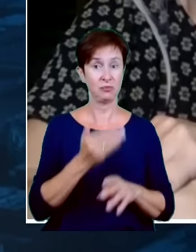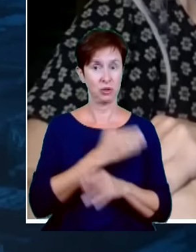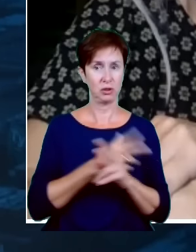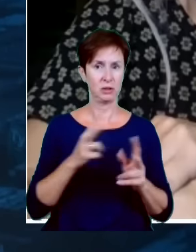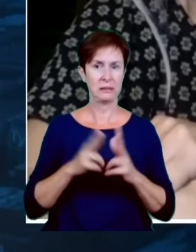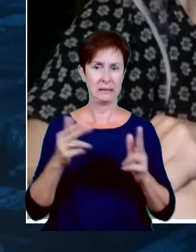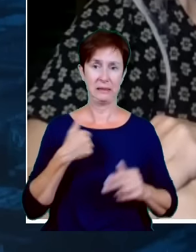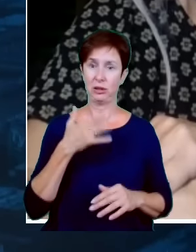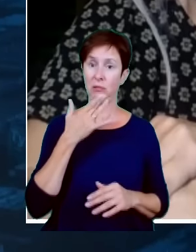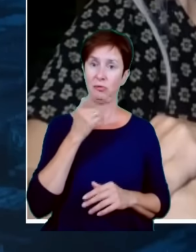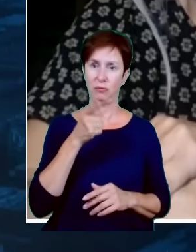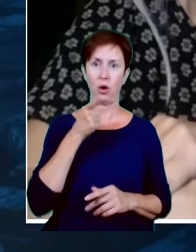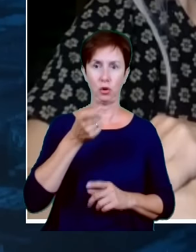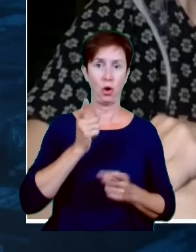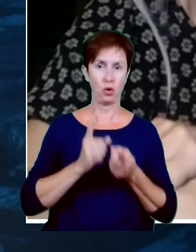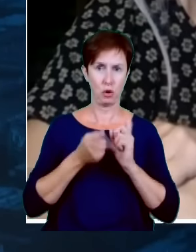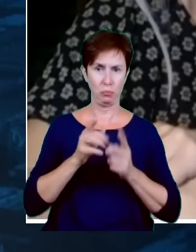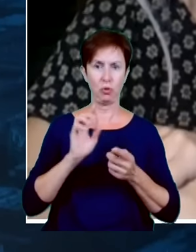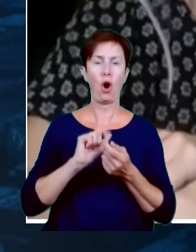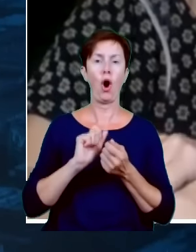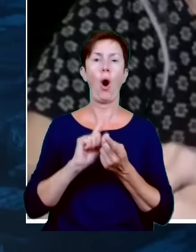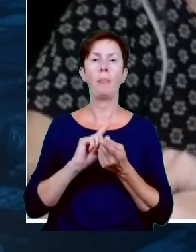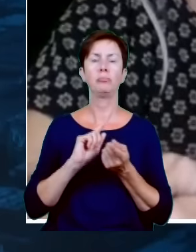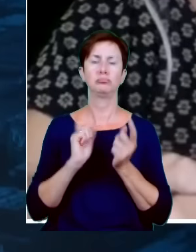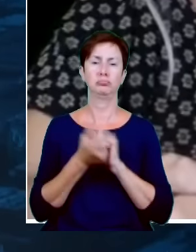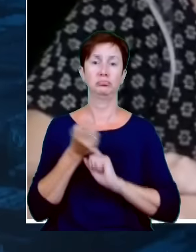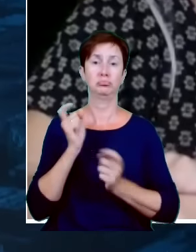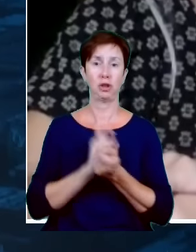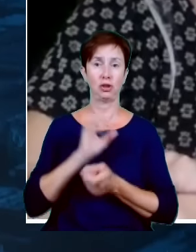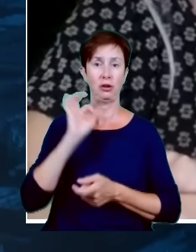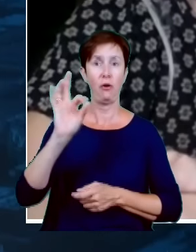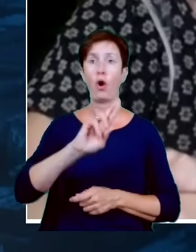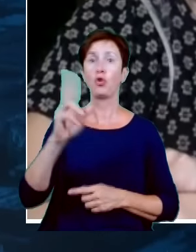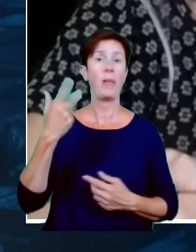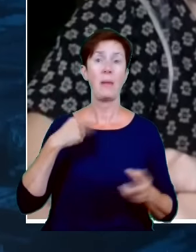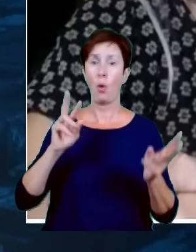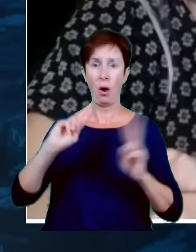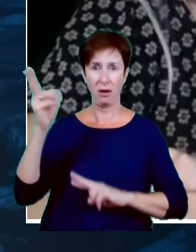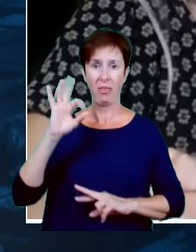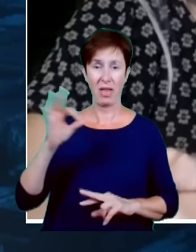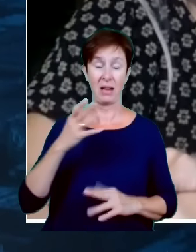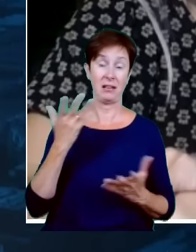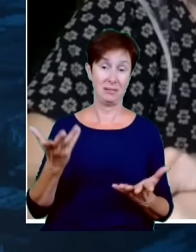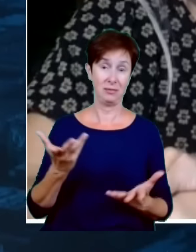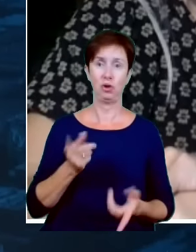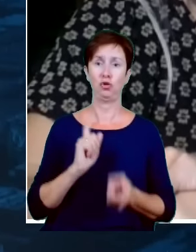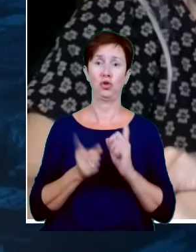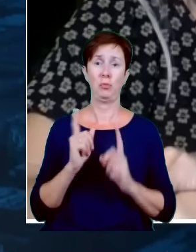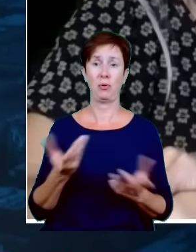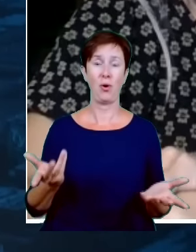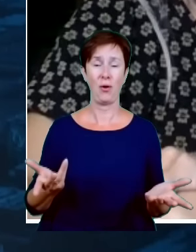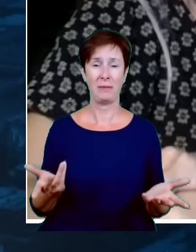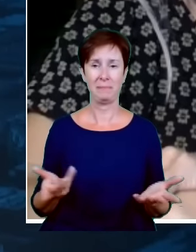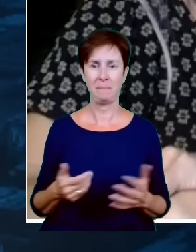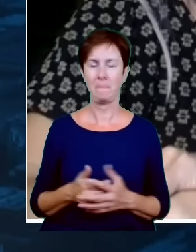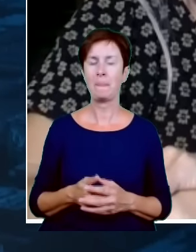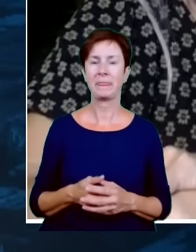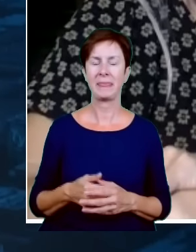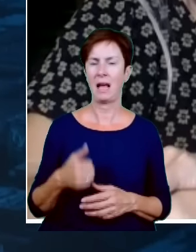że szybko się to obróci przeciwko tym którzy nie reagują i rzeczywiście poszło szybko ale ja jestem też